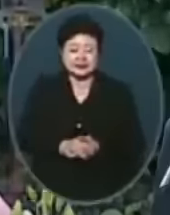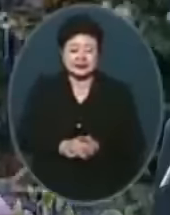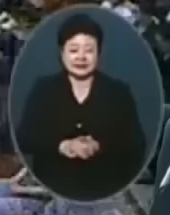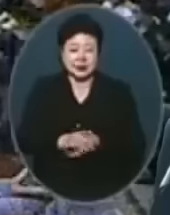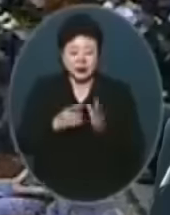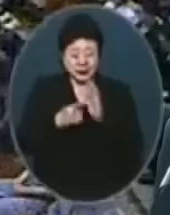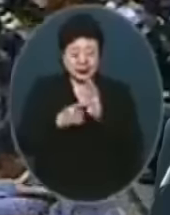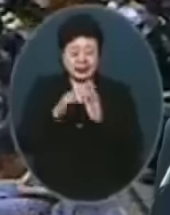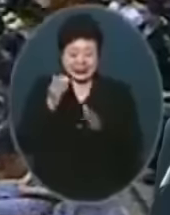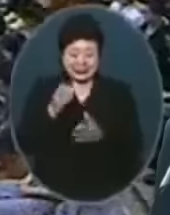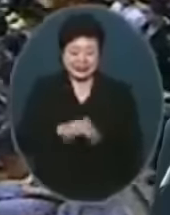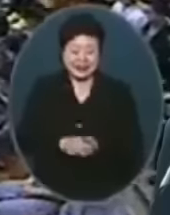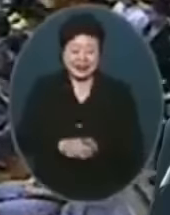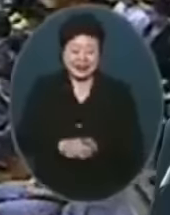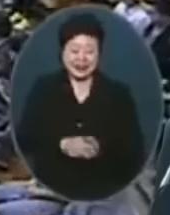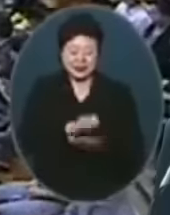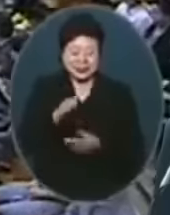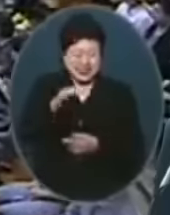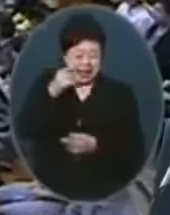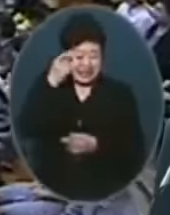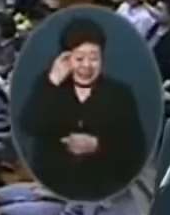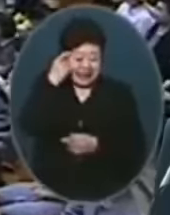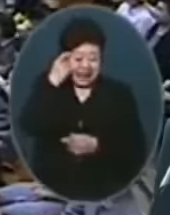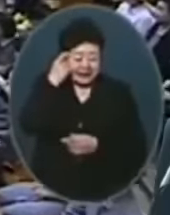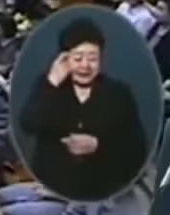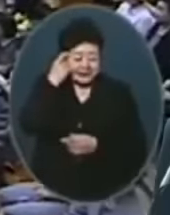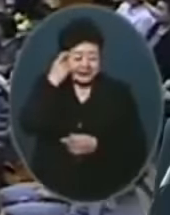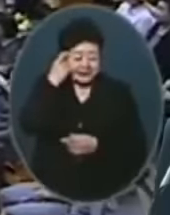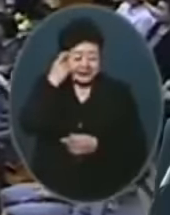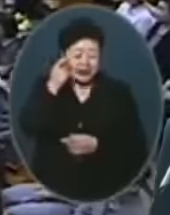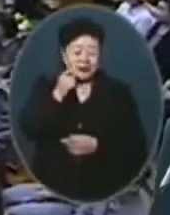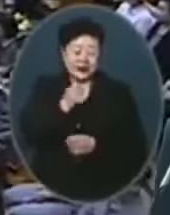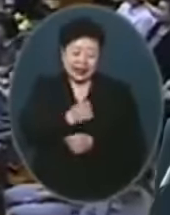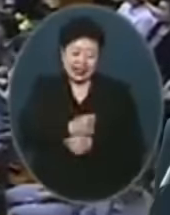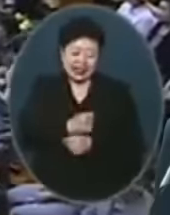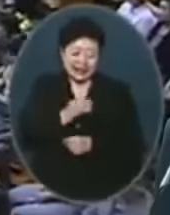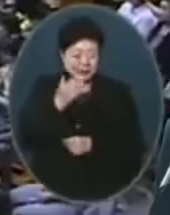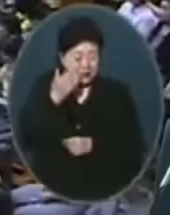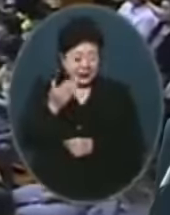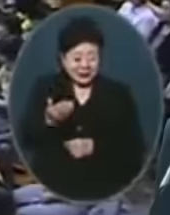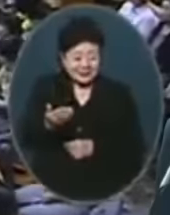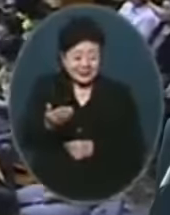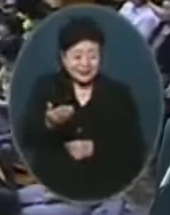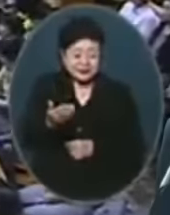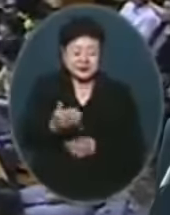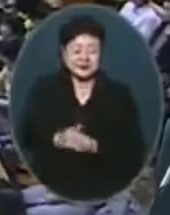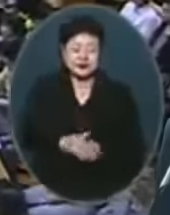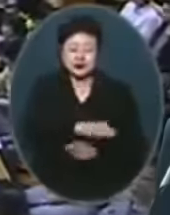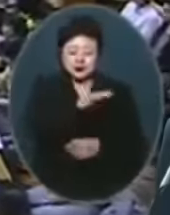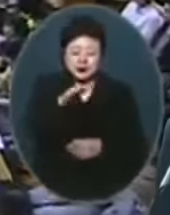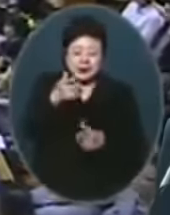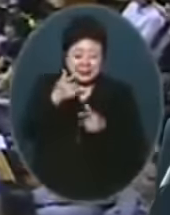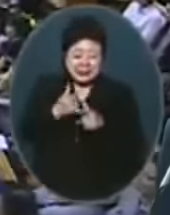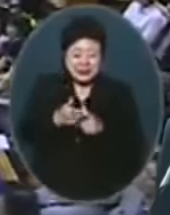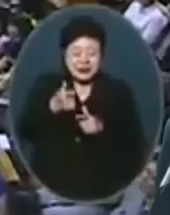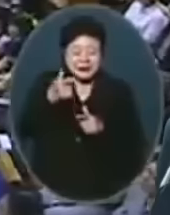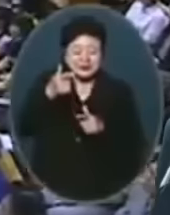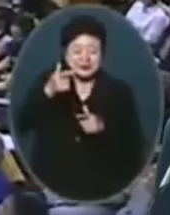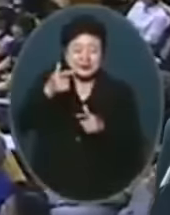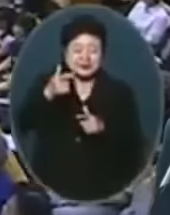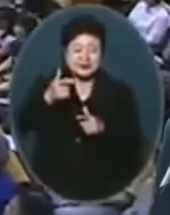것입니다. 우리의 생각은 어떻게 해야 되냐? 우리는